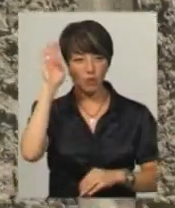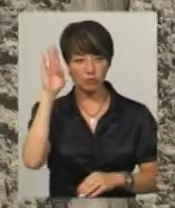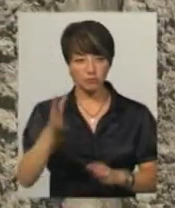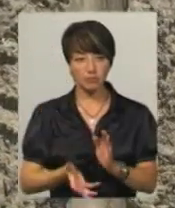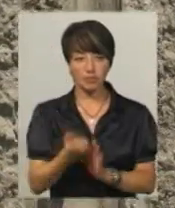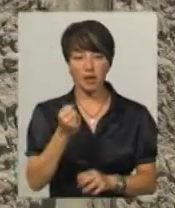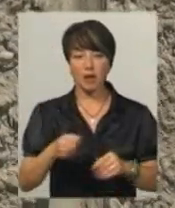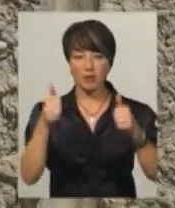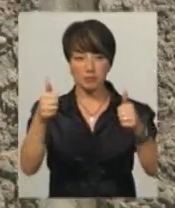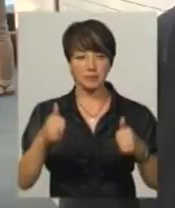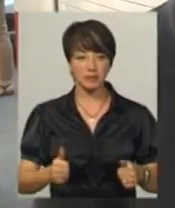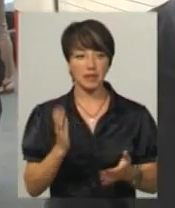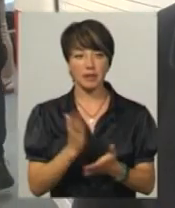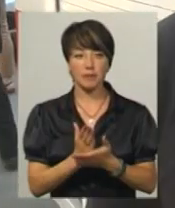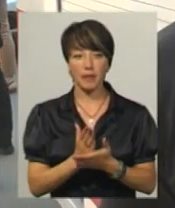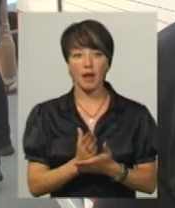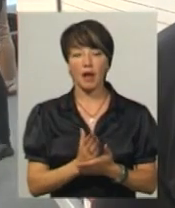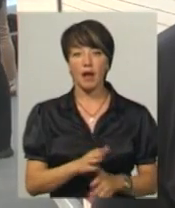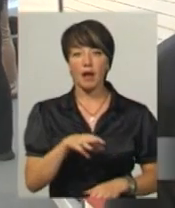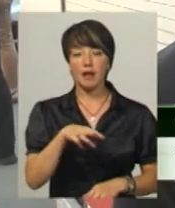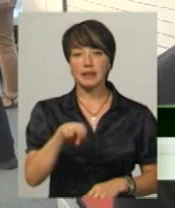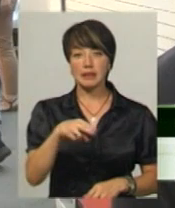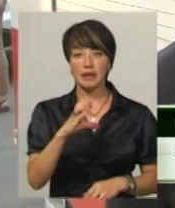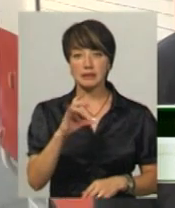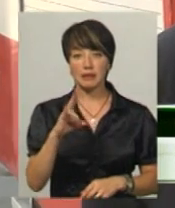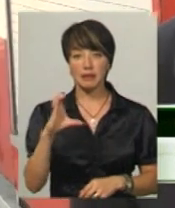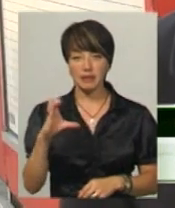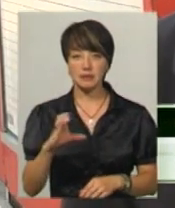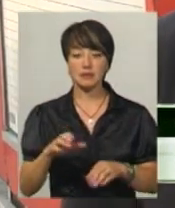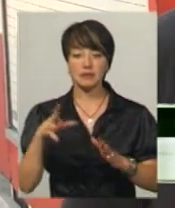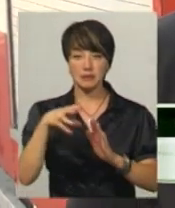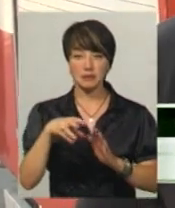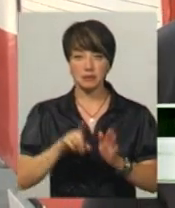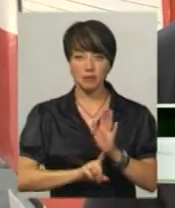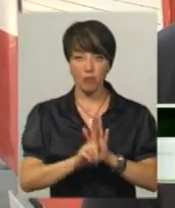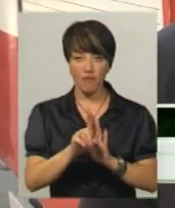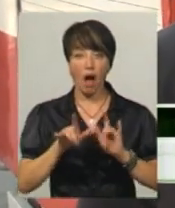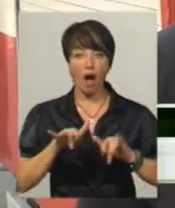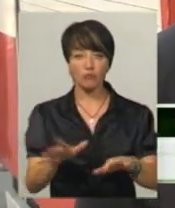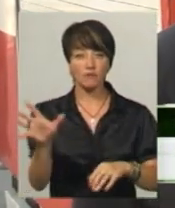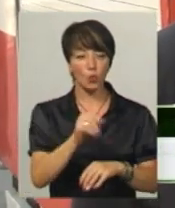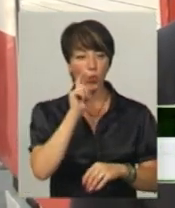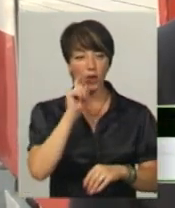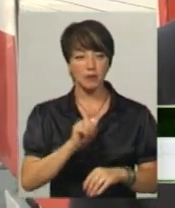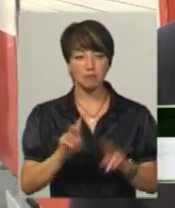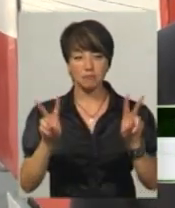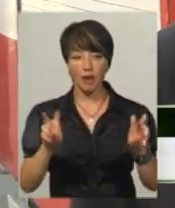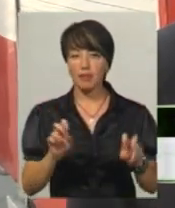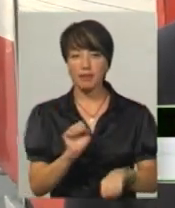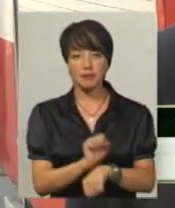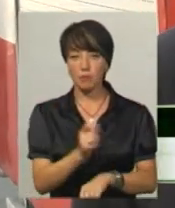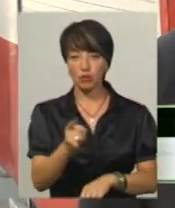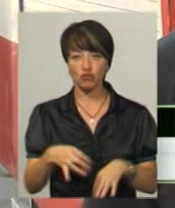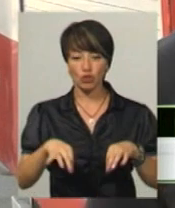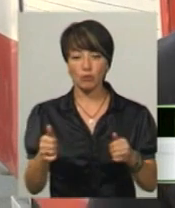стіні будинку висить відповідна табличка. ДСНС запровадило флешмоб всеукраїнський. Не став машину біля пожежного гідранта.